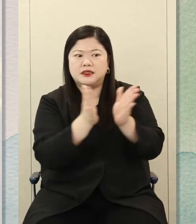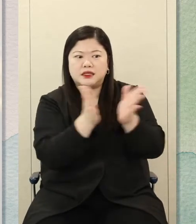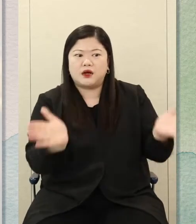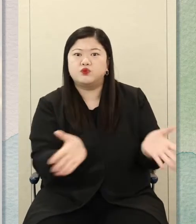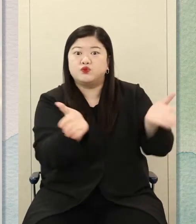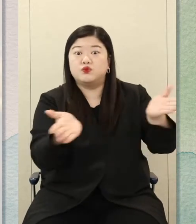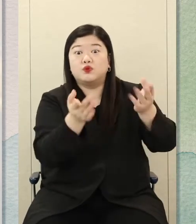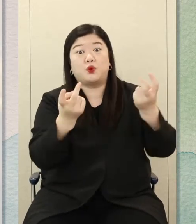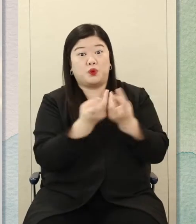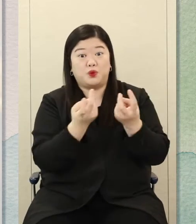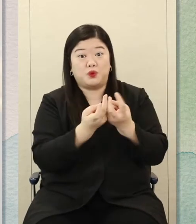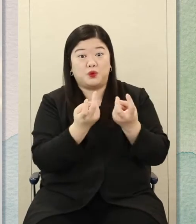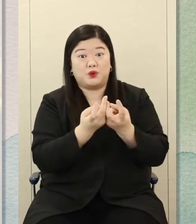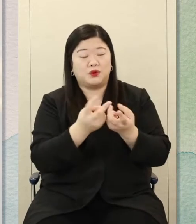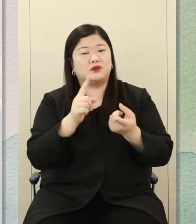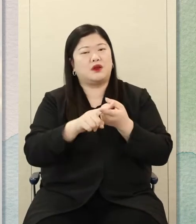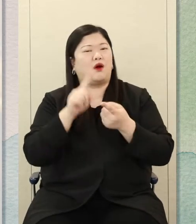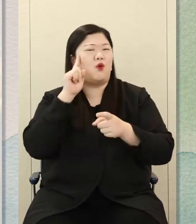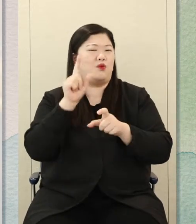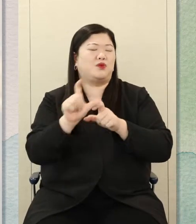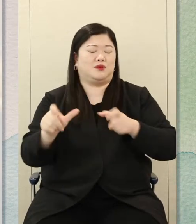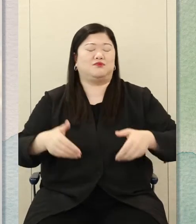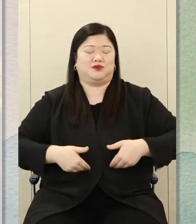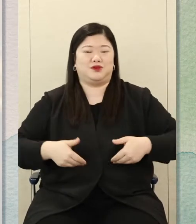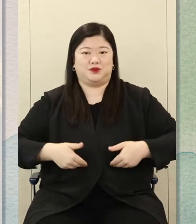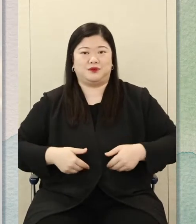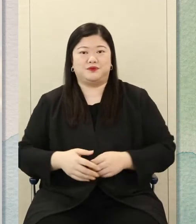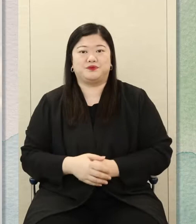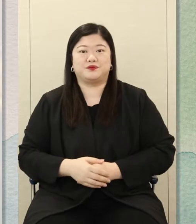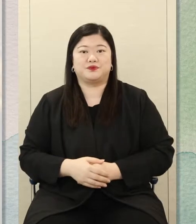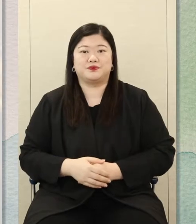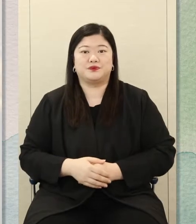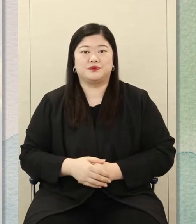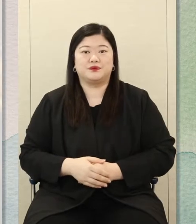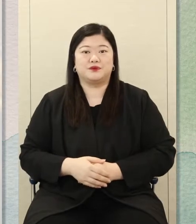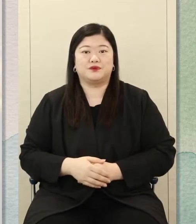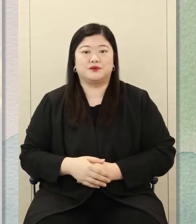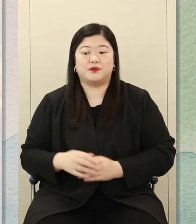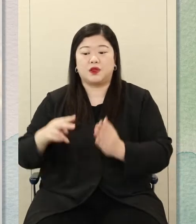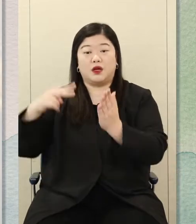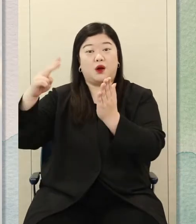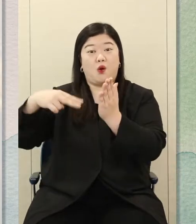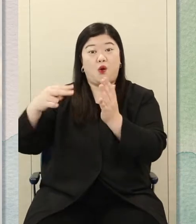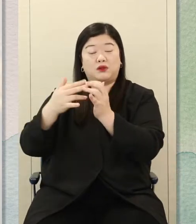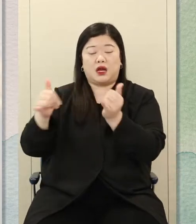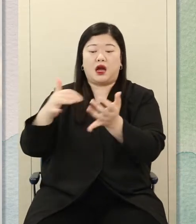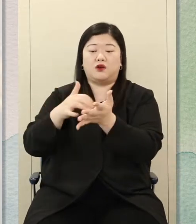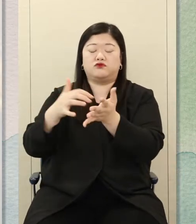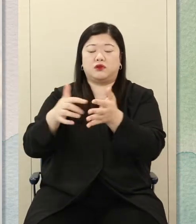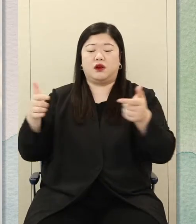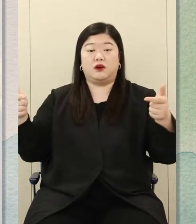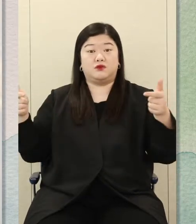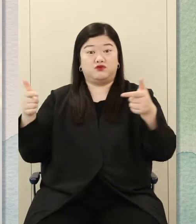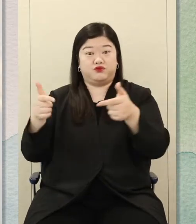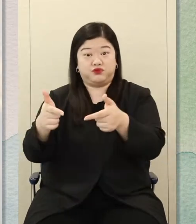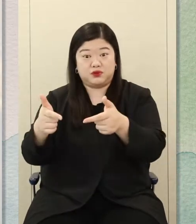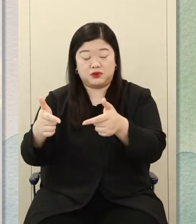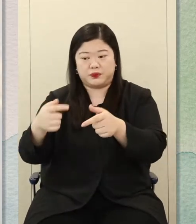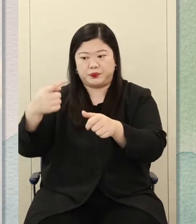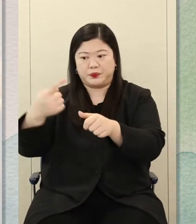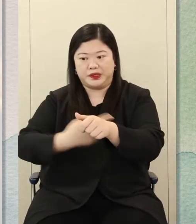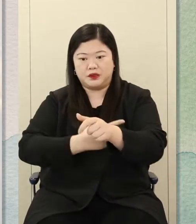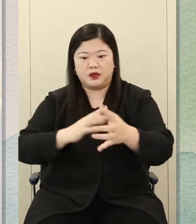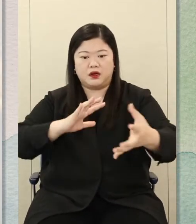모두가 다 똑같은 문제고요. 그리고 이제 독자가 약해지면 어떤 문제가 생기냐면 토론하는 시민